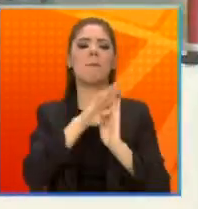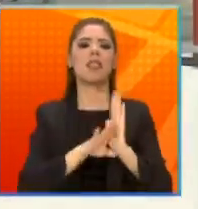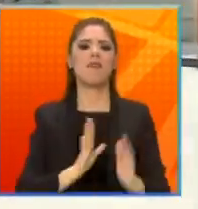alacak